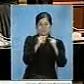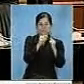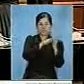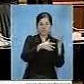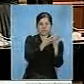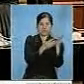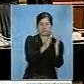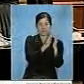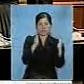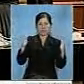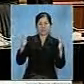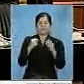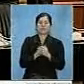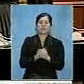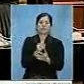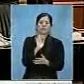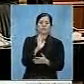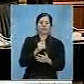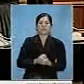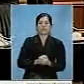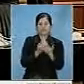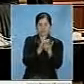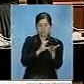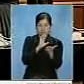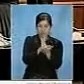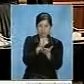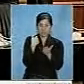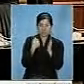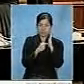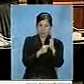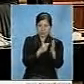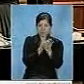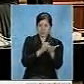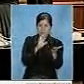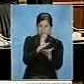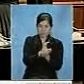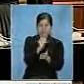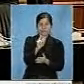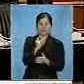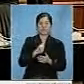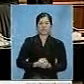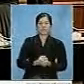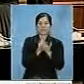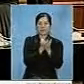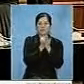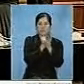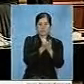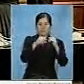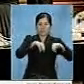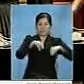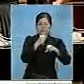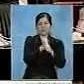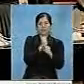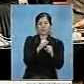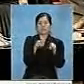ราะว่าในงบประมาณฉบับนี้ครับมีการเสนอที่จะตั้งงบประมาณเพื่อที่จะทำเป็นเงินสะ